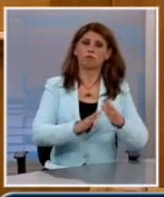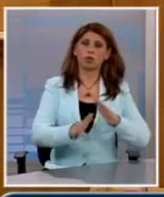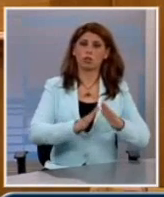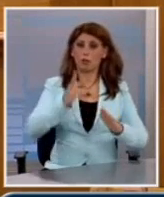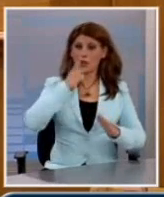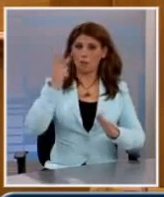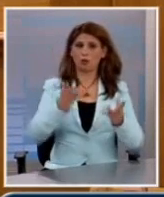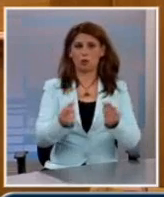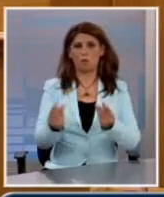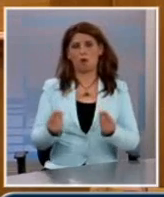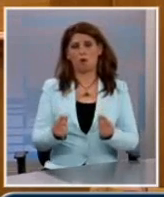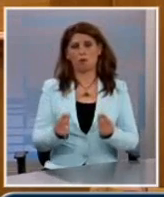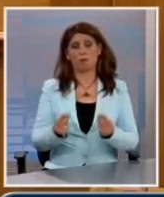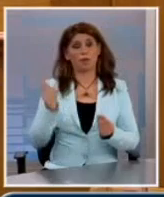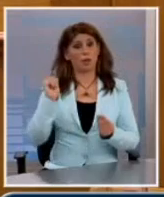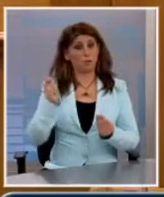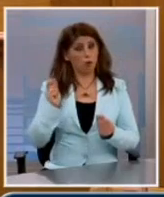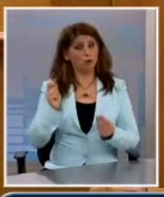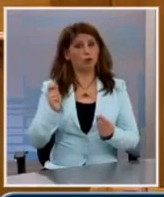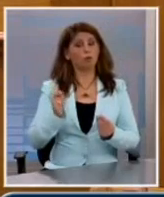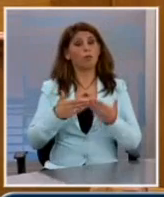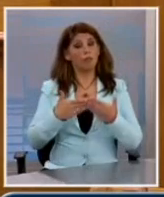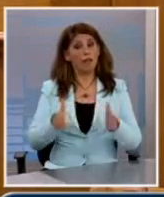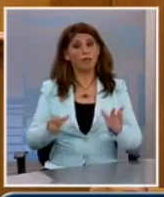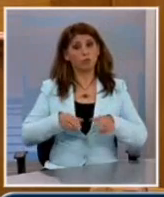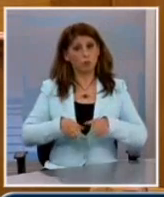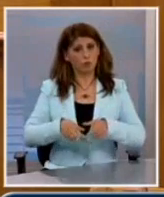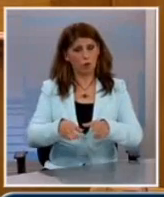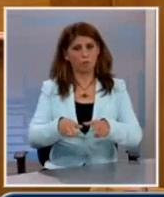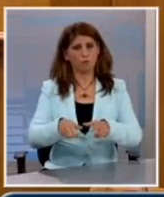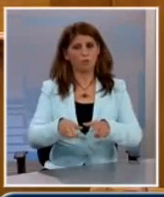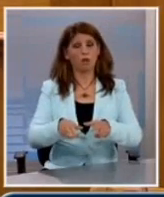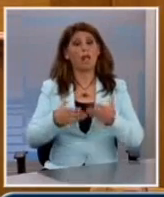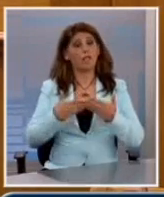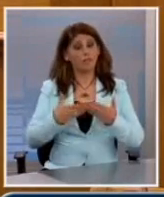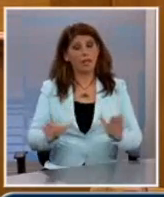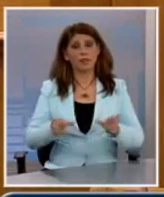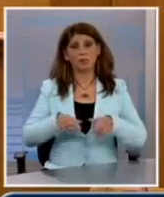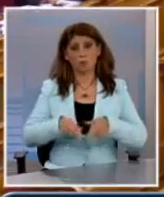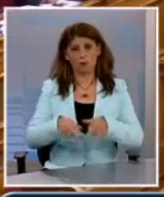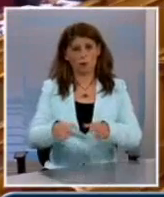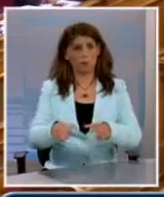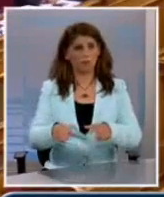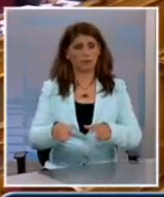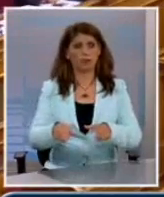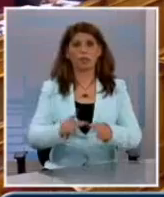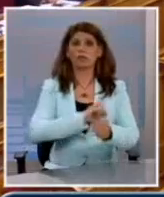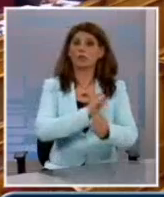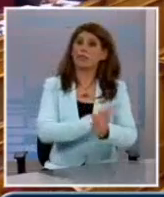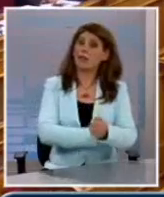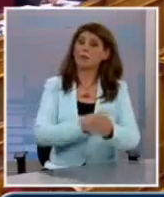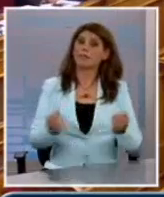δικαιωμάτων των πολλών. Πολιτικές που θα ανοίξουν δρόμους, που θα ανοίξουν δρόμους για τις δυνάμεις της